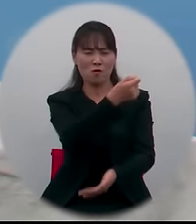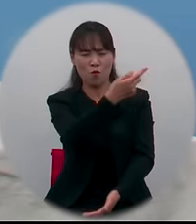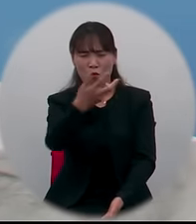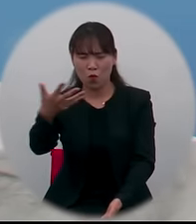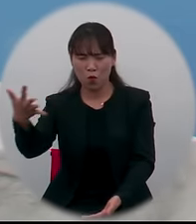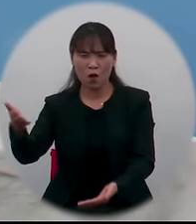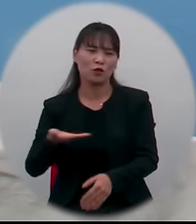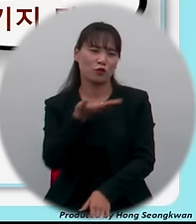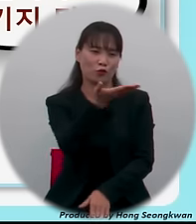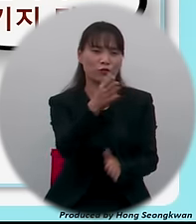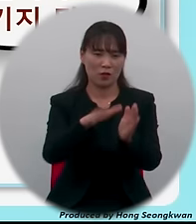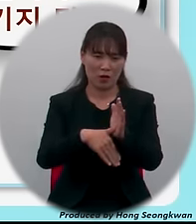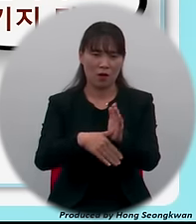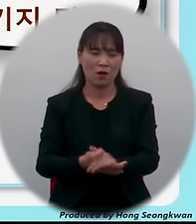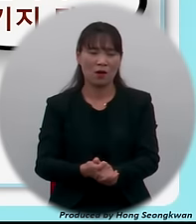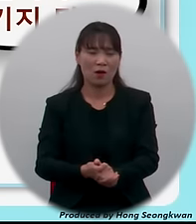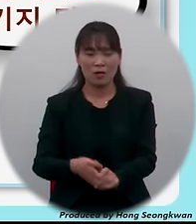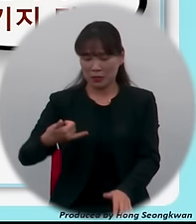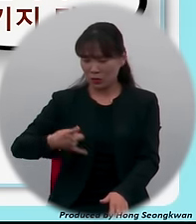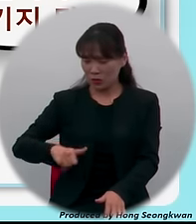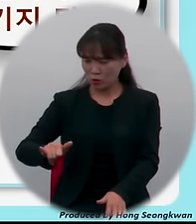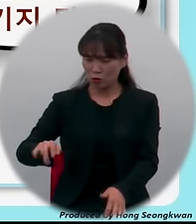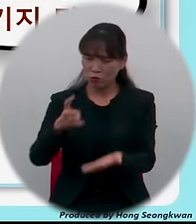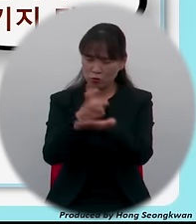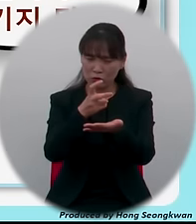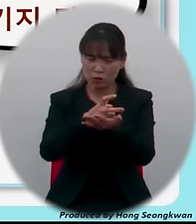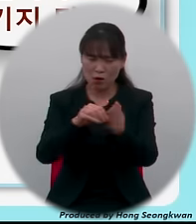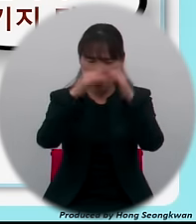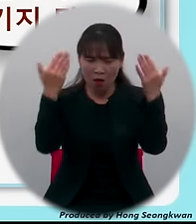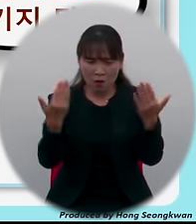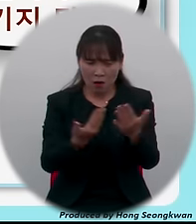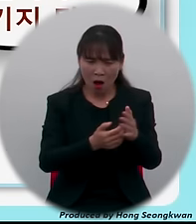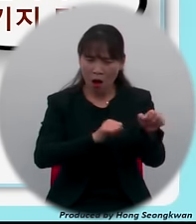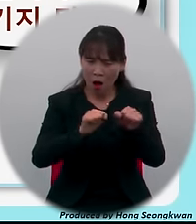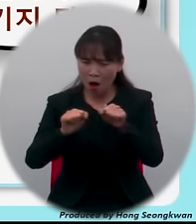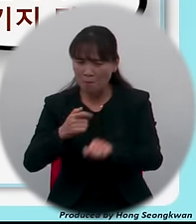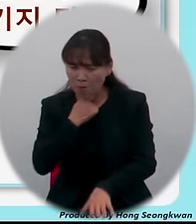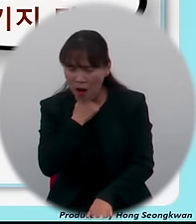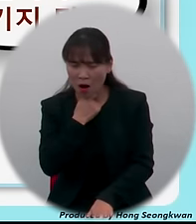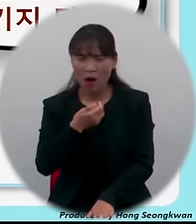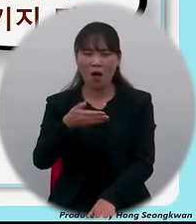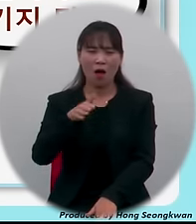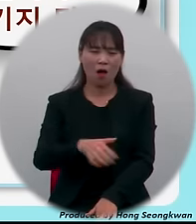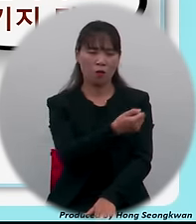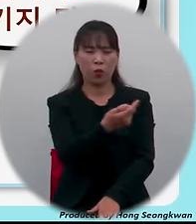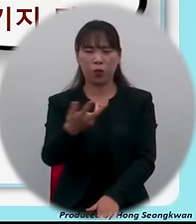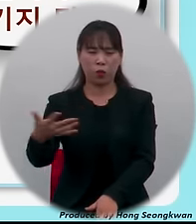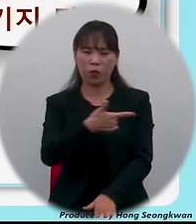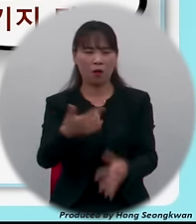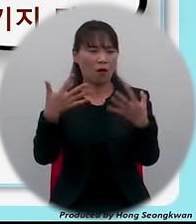제시하시는 경우예요 그랬을 때 아이들은 그러한 규칙을 다 수행하고 싶어요 그러나 소화 분량에